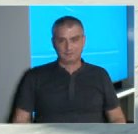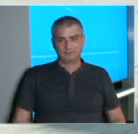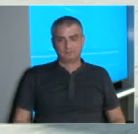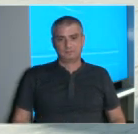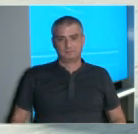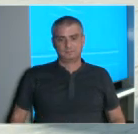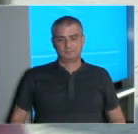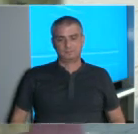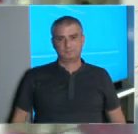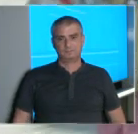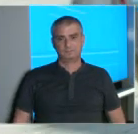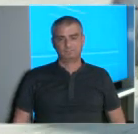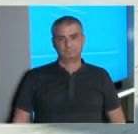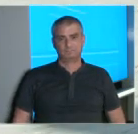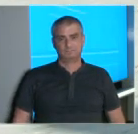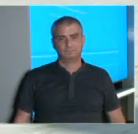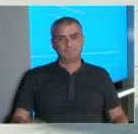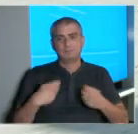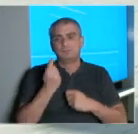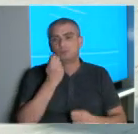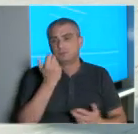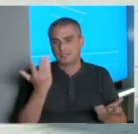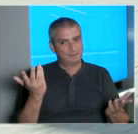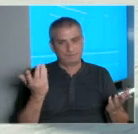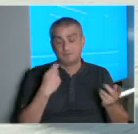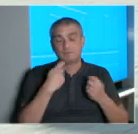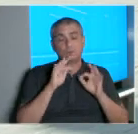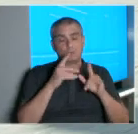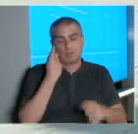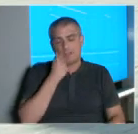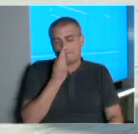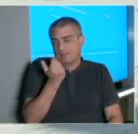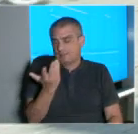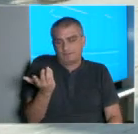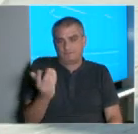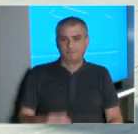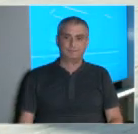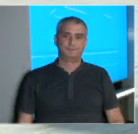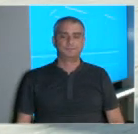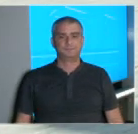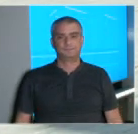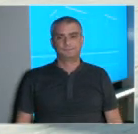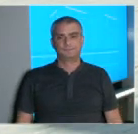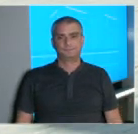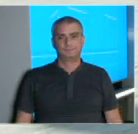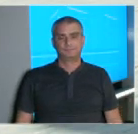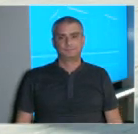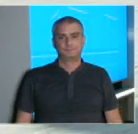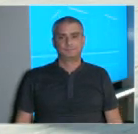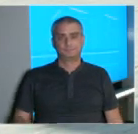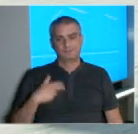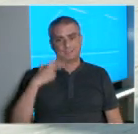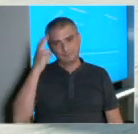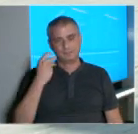הזה, כי זה בזבוז כסף, 3 מיליארד כסף, חבל, חבל על הכל. אני